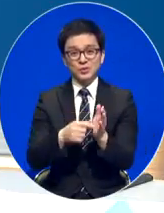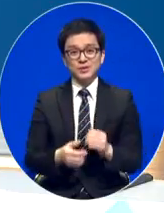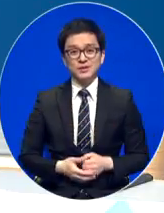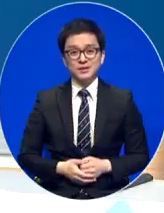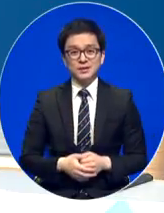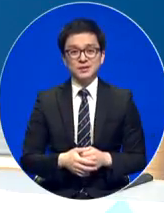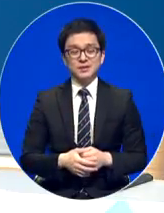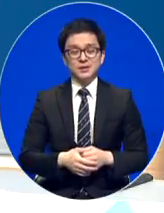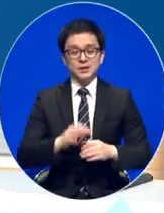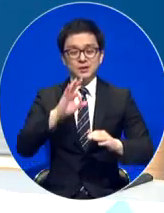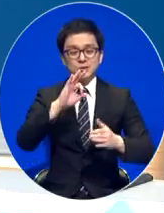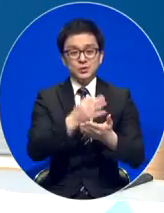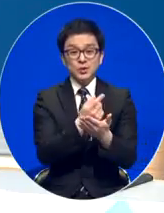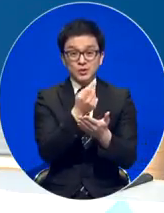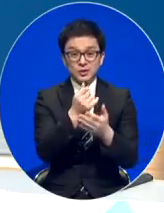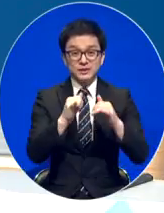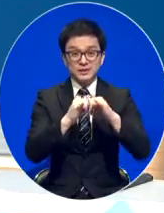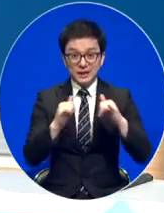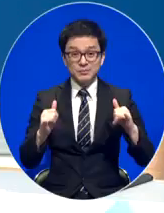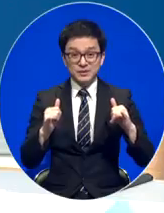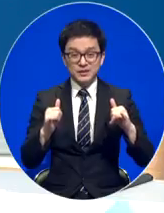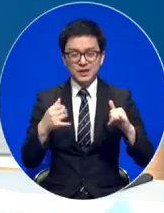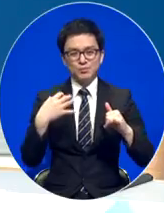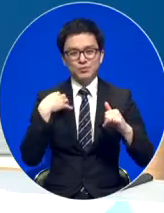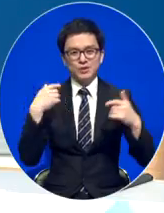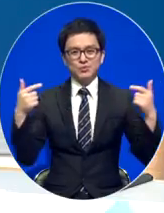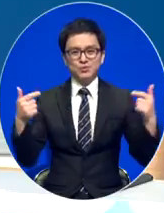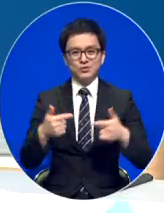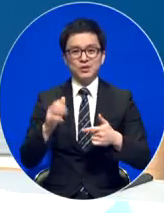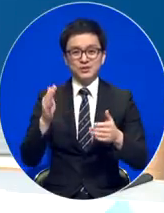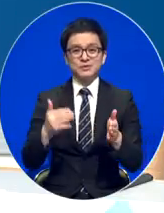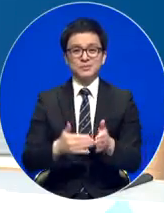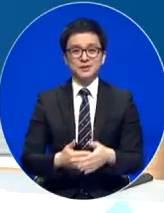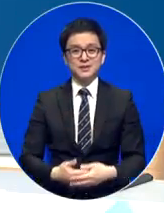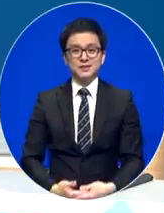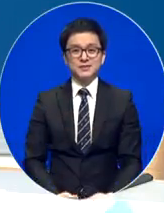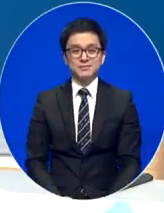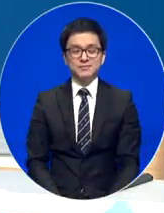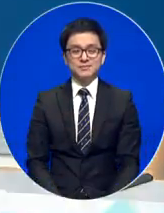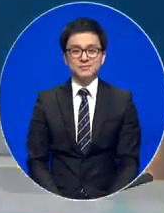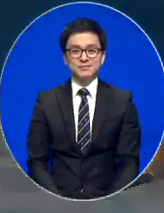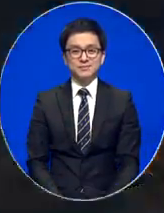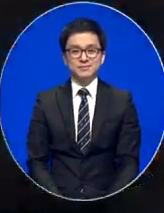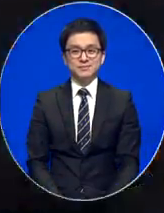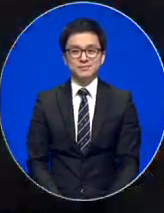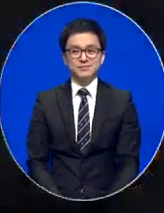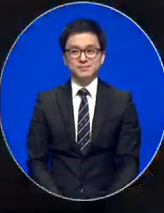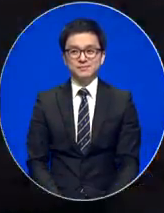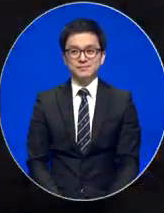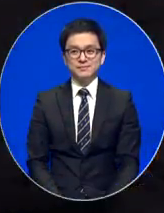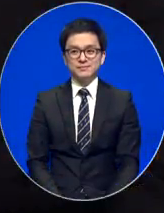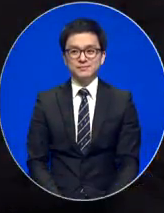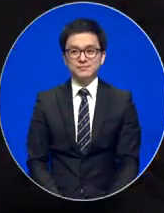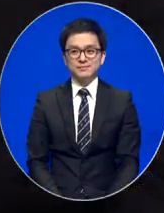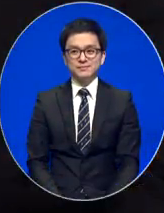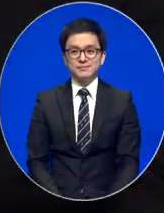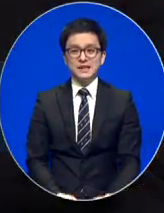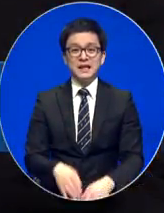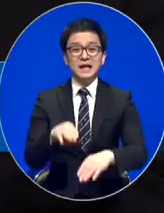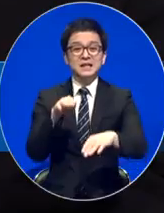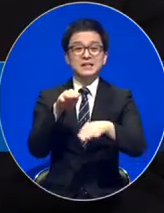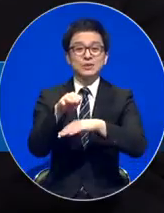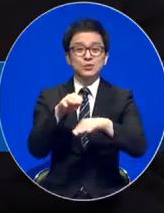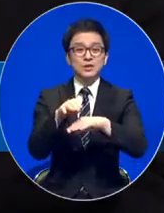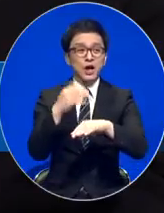특히 상대적으로 소득이 낮은 지역 가입자들이 부담을 덜게 됐습니다. 사실 자동차는 거의